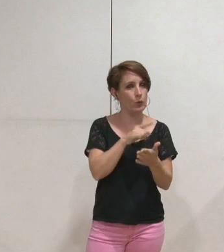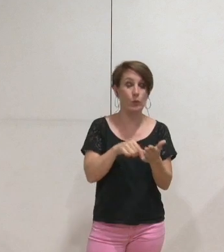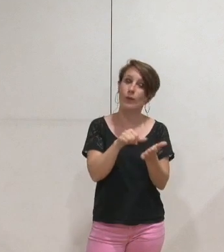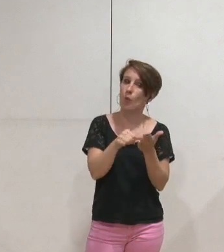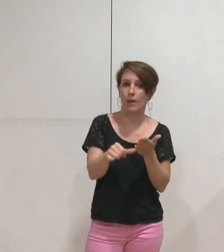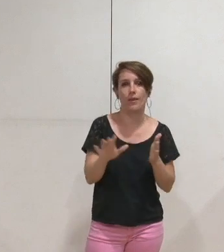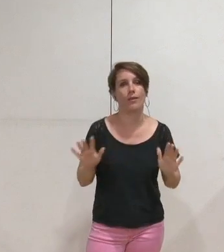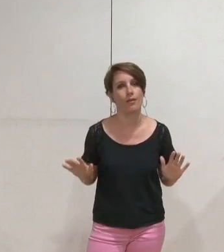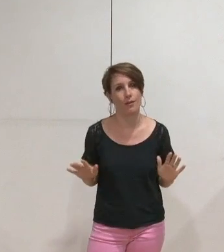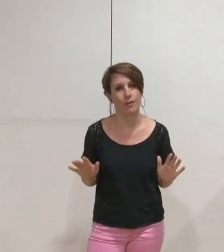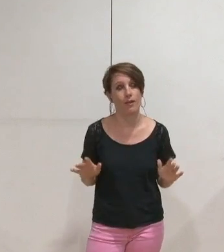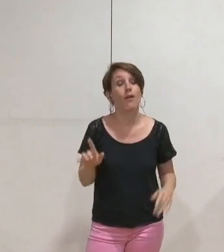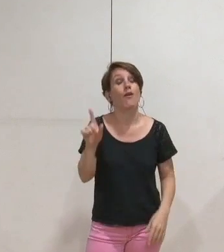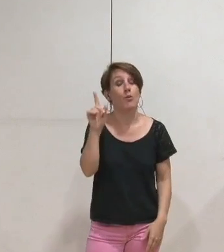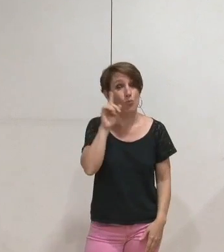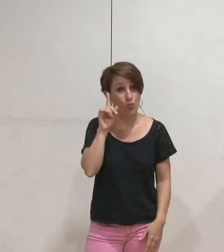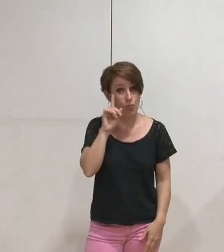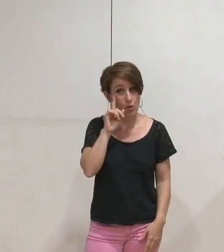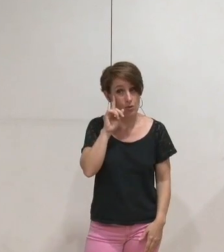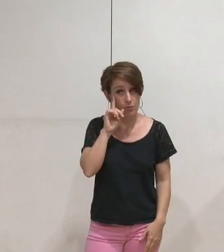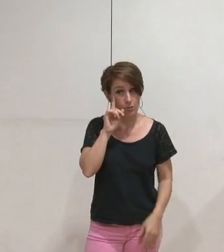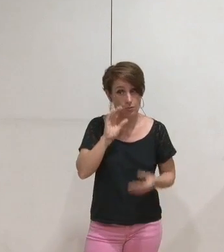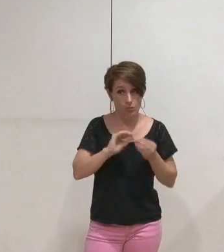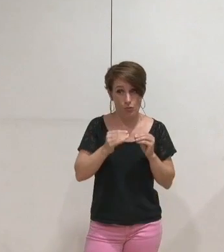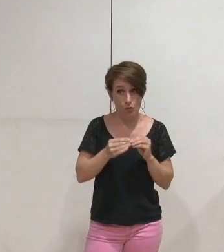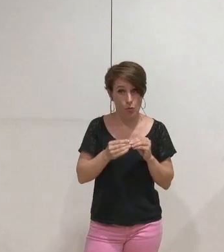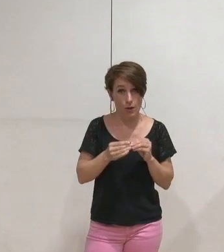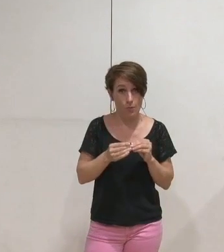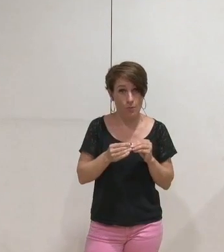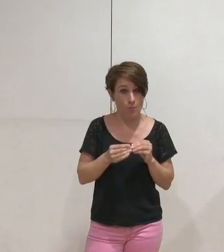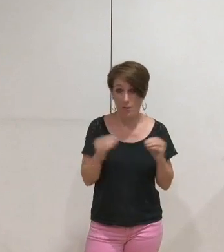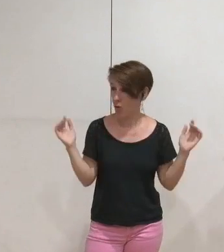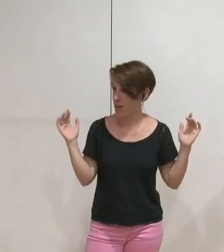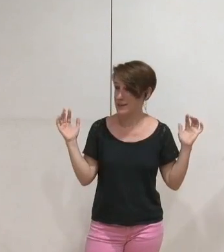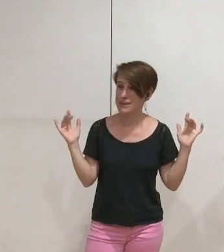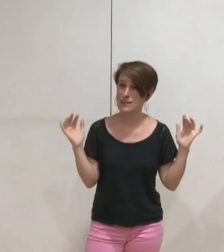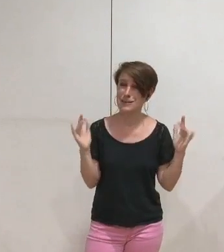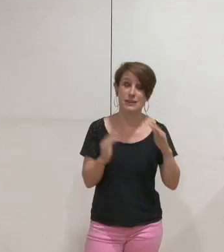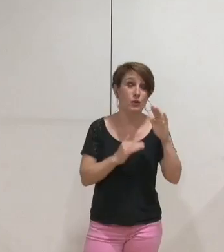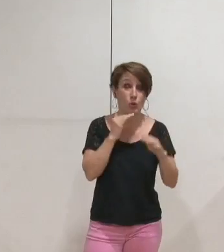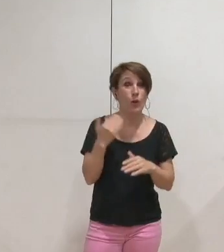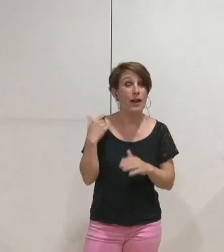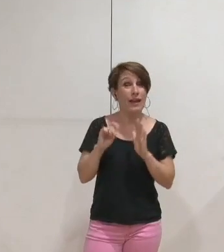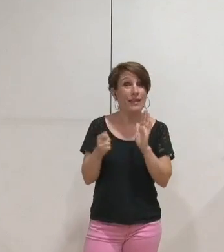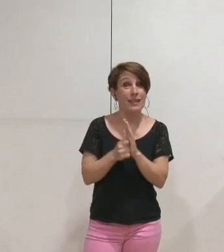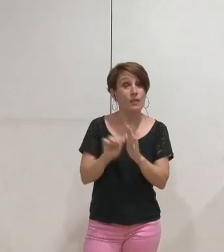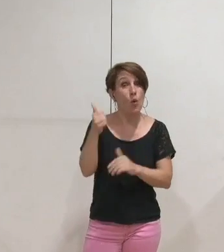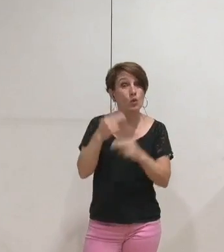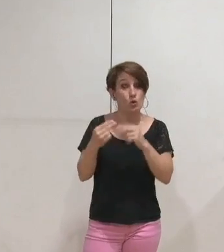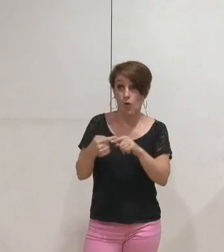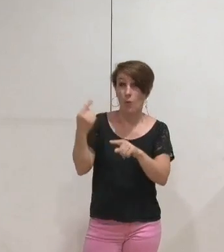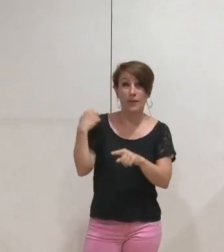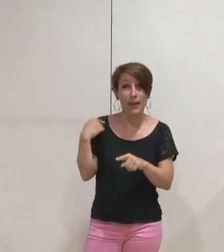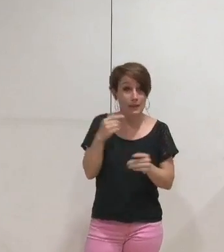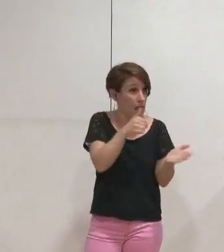que nous ne savons pas nous savons plus gérer le succès l'an dernier le 11 novembre 2014 nous avons dû refouler 1000 personnes